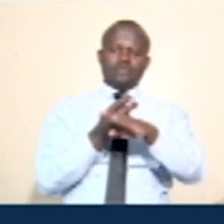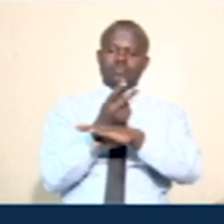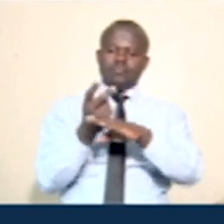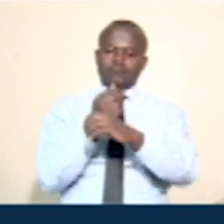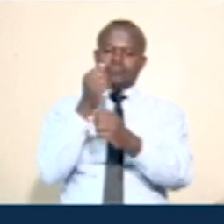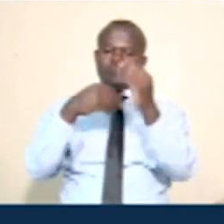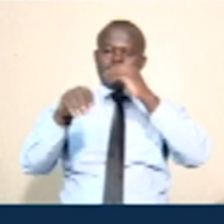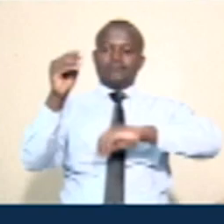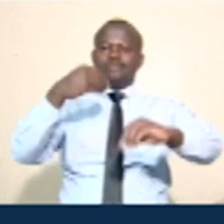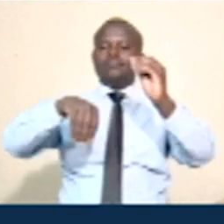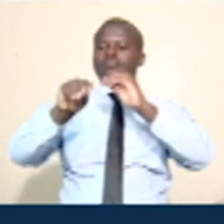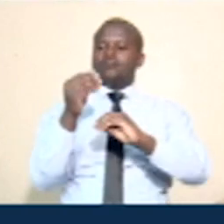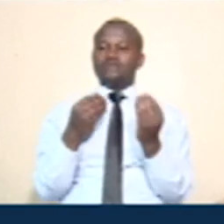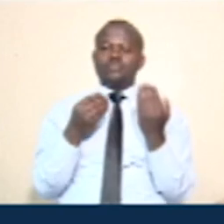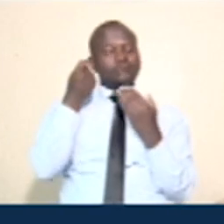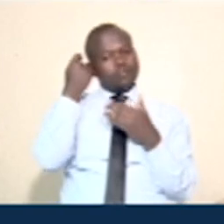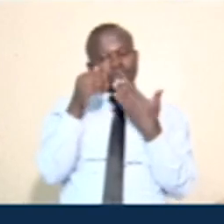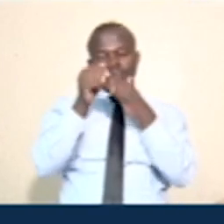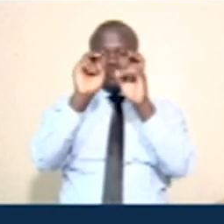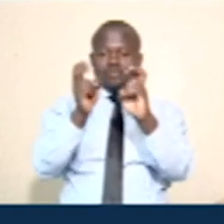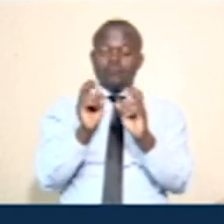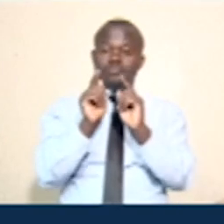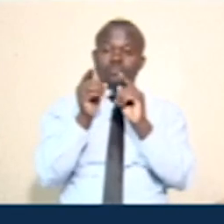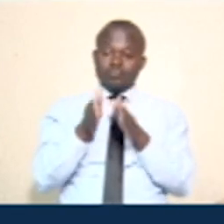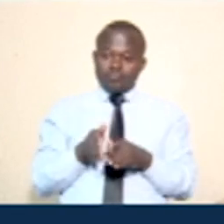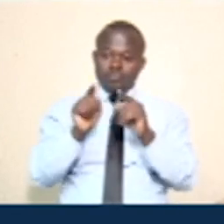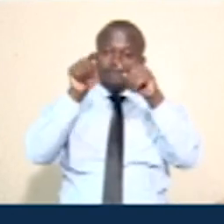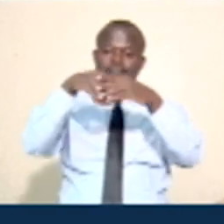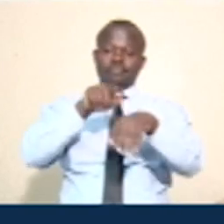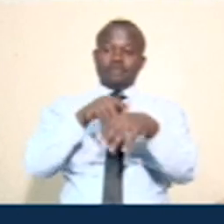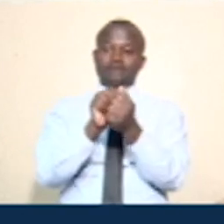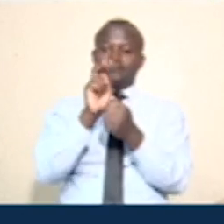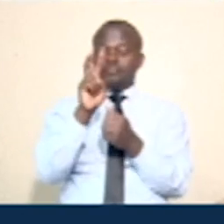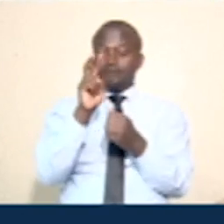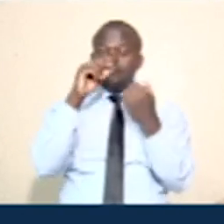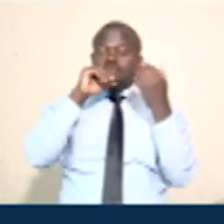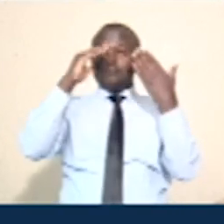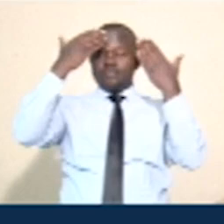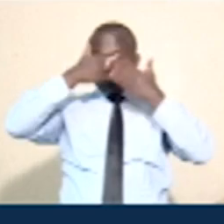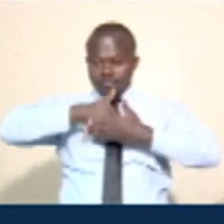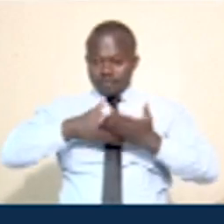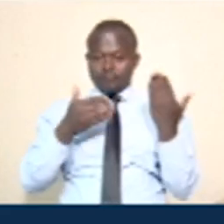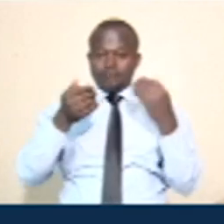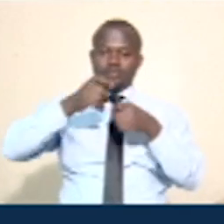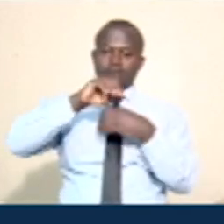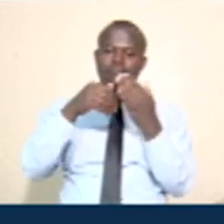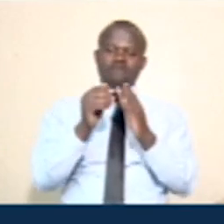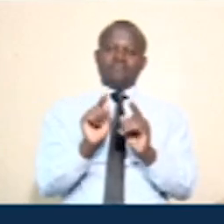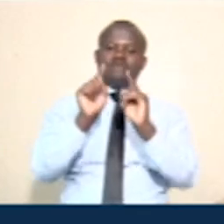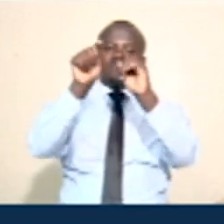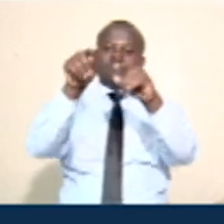gucuruza ubwo nuvuga ngo wataga saa 12 hatabona agiye noneho kongera